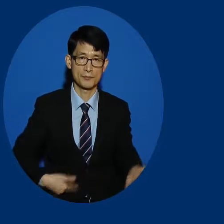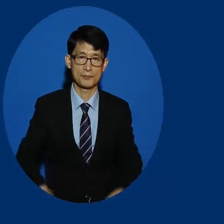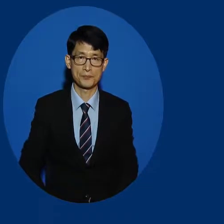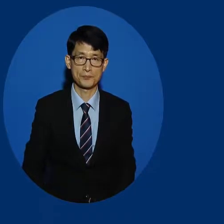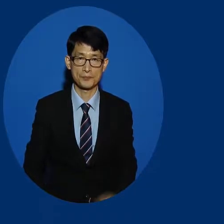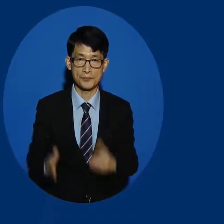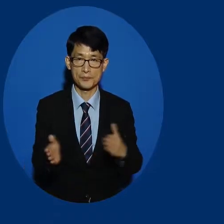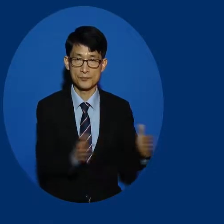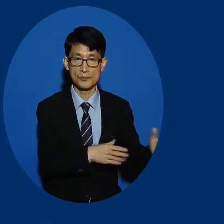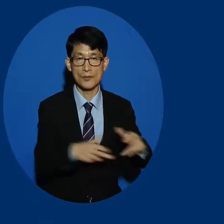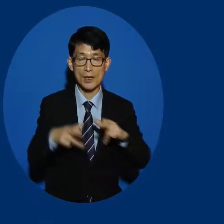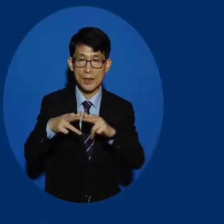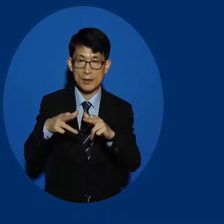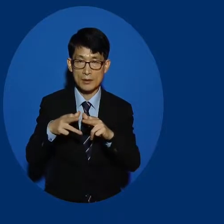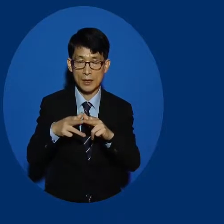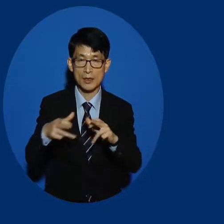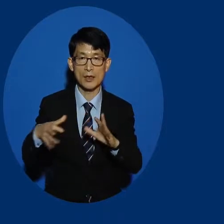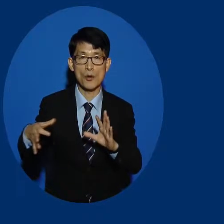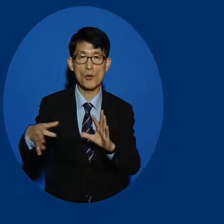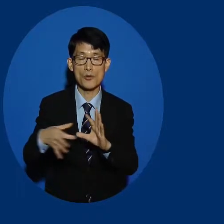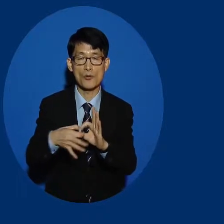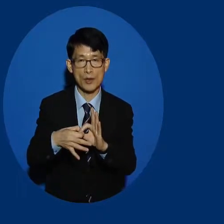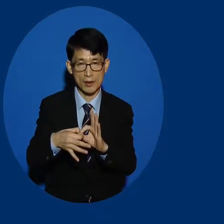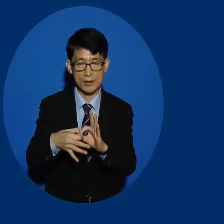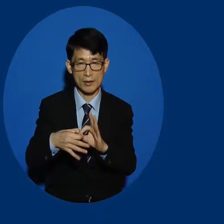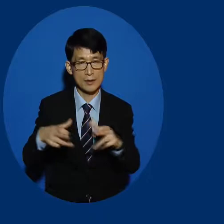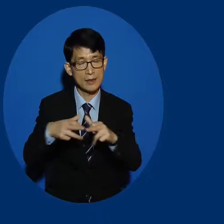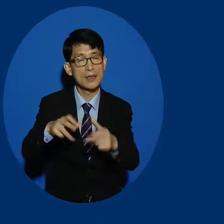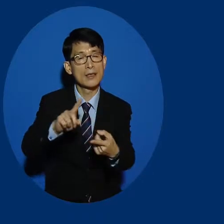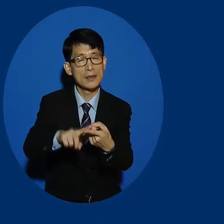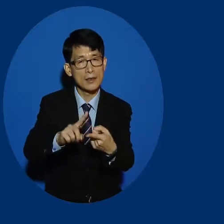자, 다음으로 장애인에 관한 교육입니다.